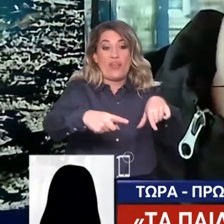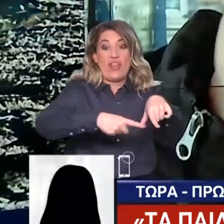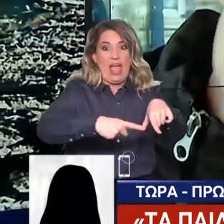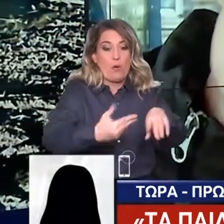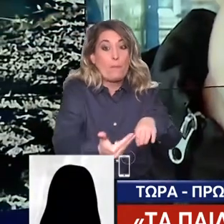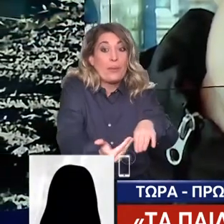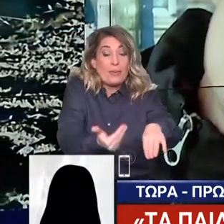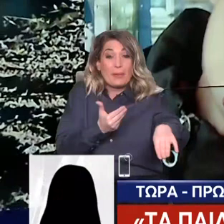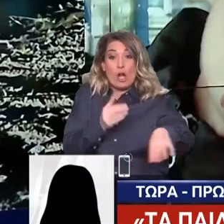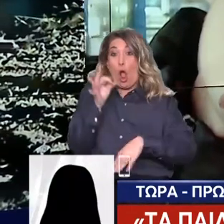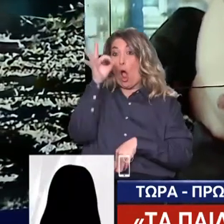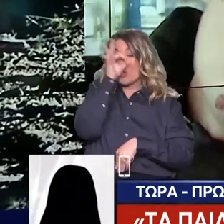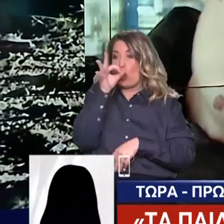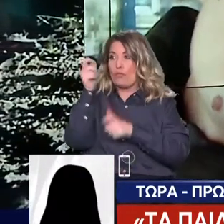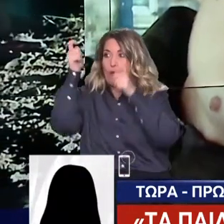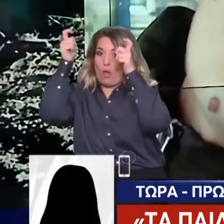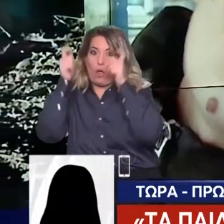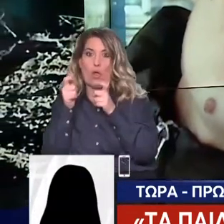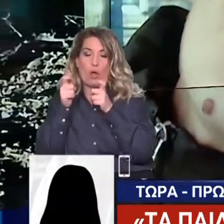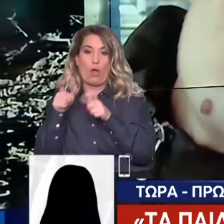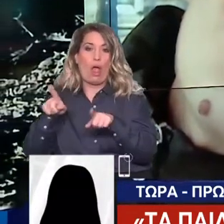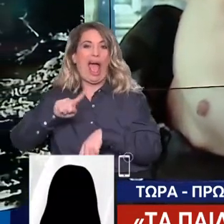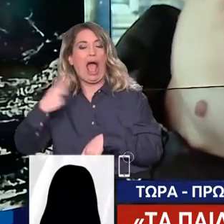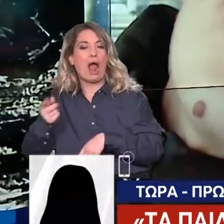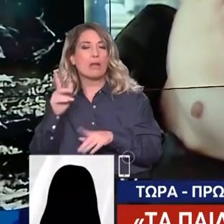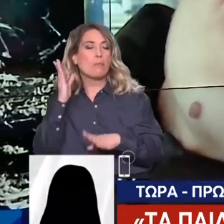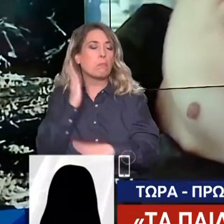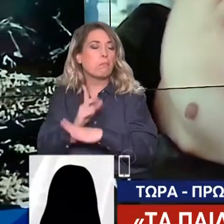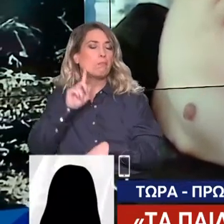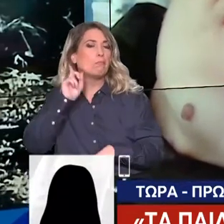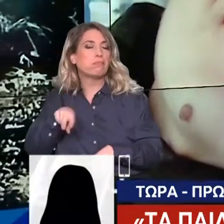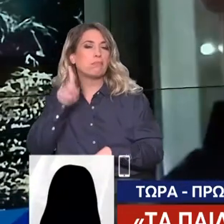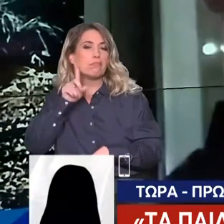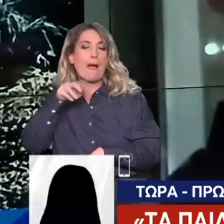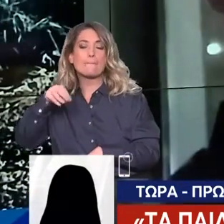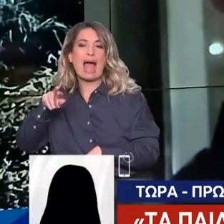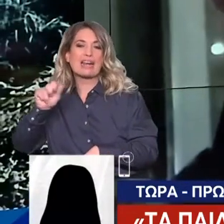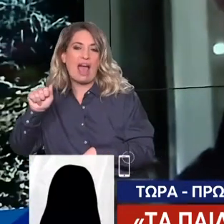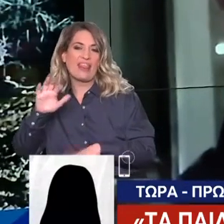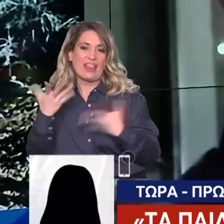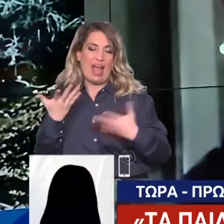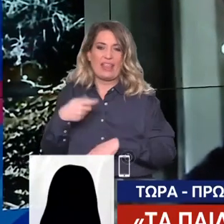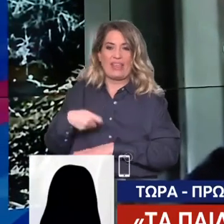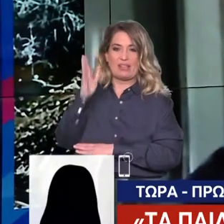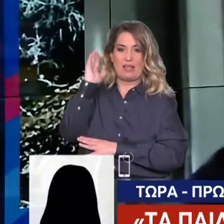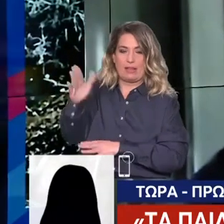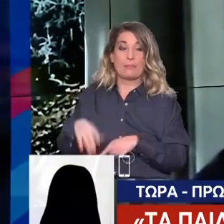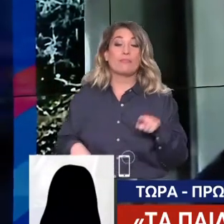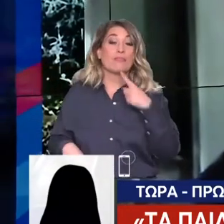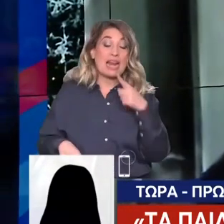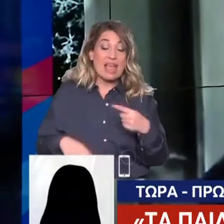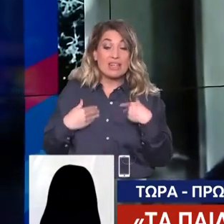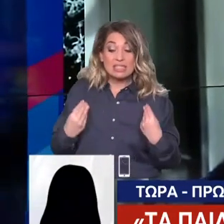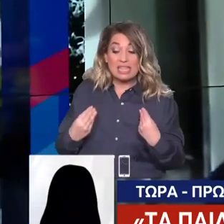μετά έχει σχέση με τη Γεωργία που δολοφονεί. Ναι, εγώ ας πούμε το διαζύγιο θα βγει το